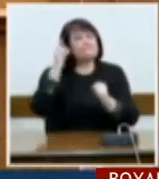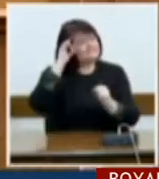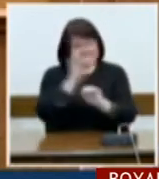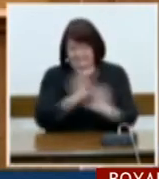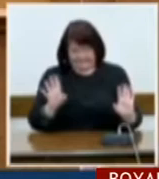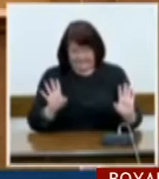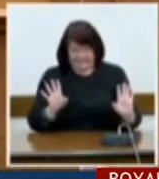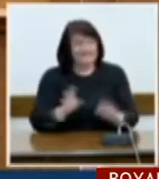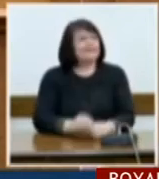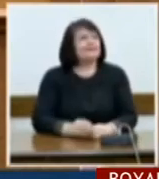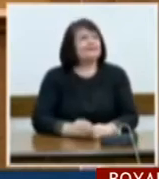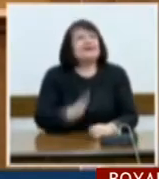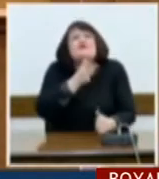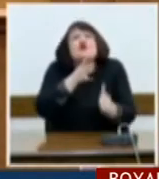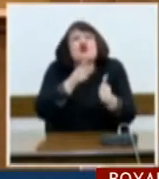προχειρότητα,